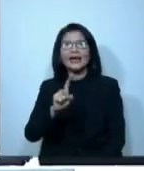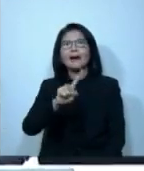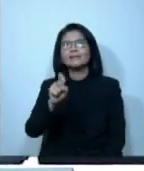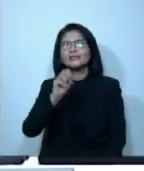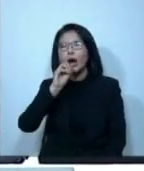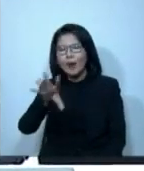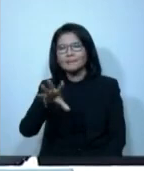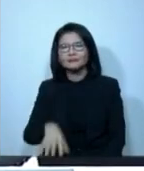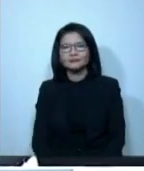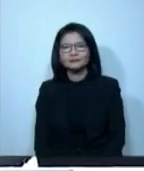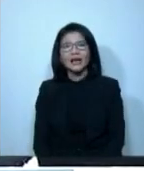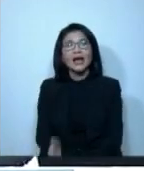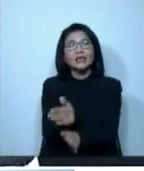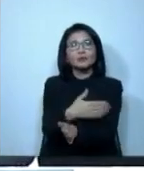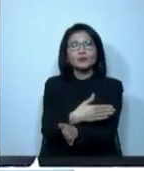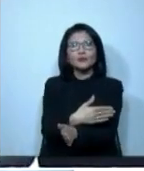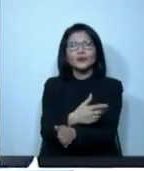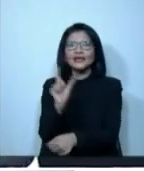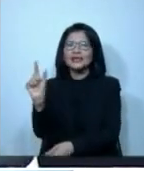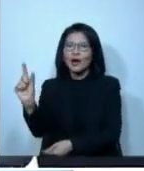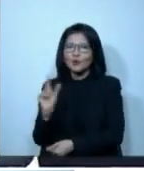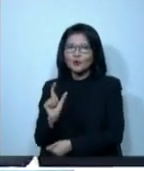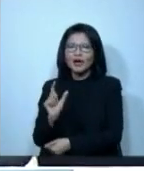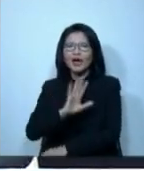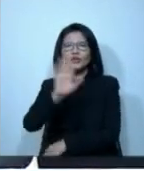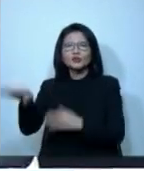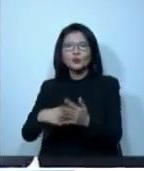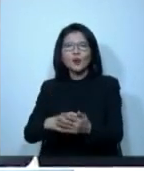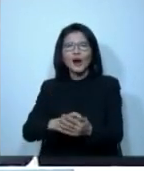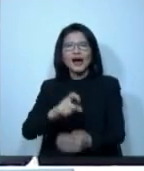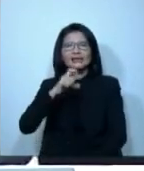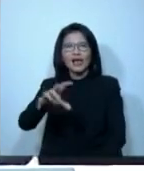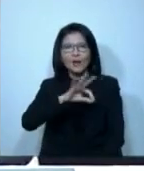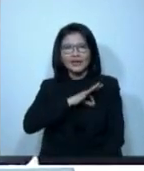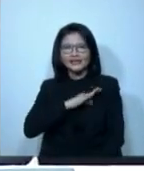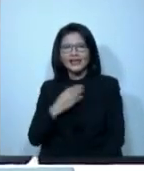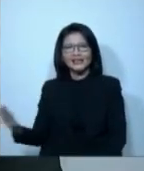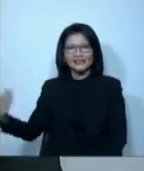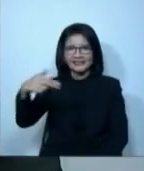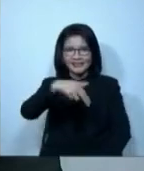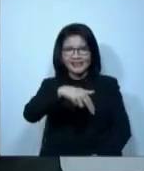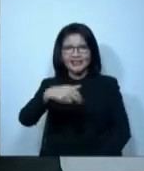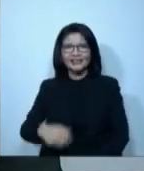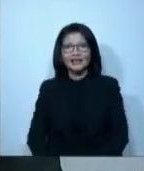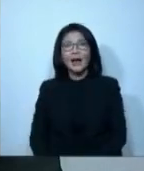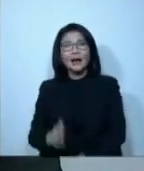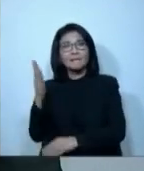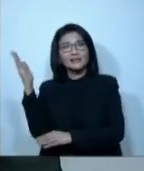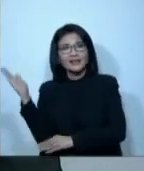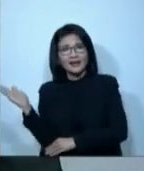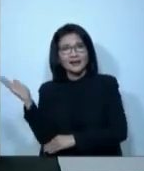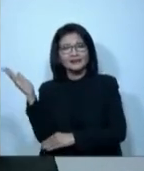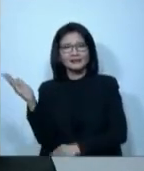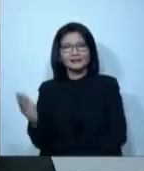menjawab. Sebelumnya, kita undang kembali seluruh calon presiden untuk naik ke atas panggung. Kami persilakan Bapak